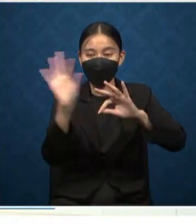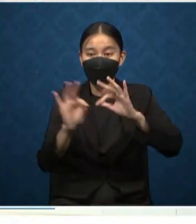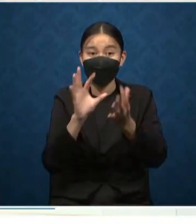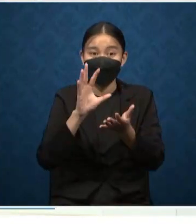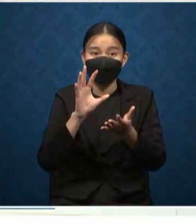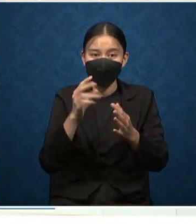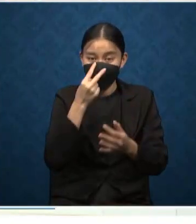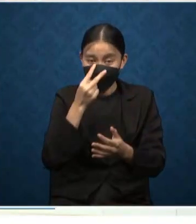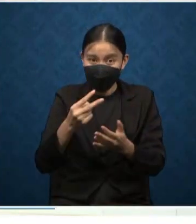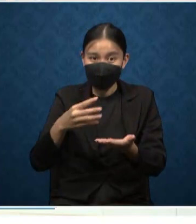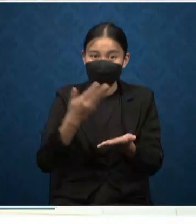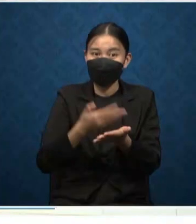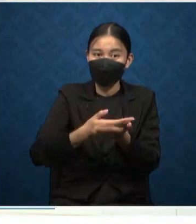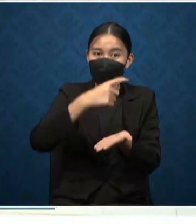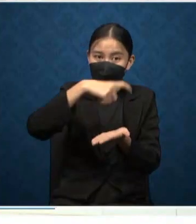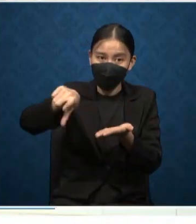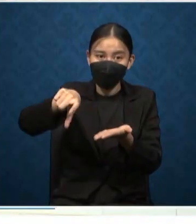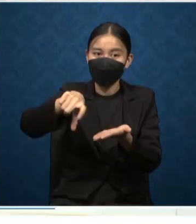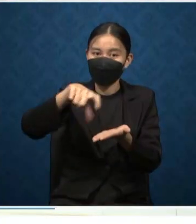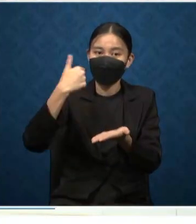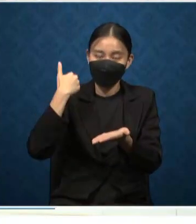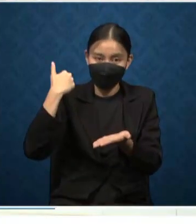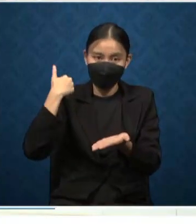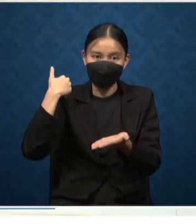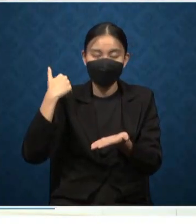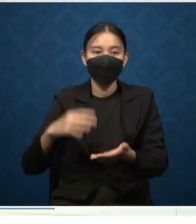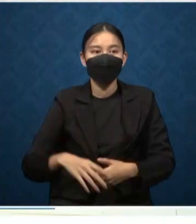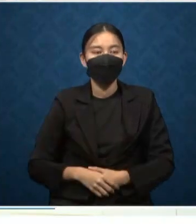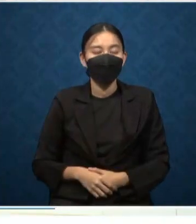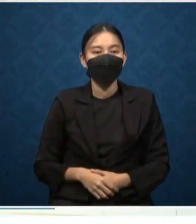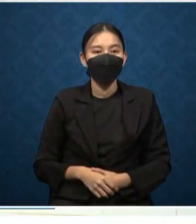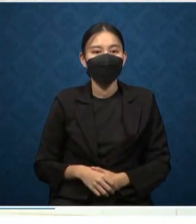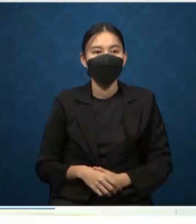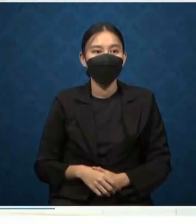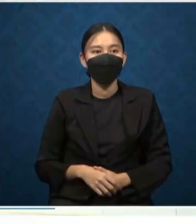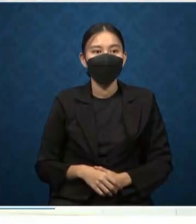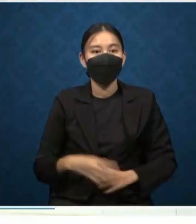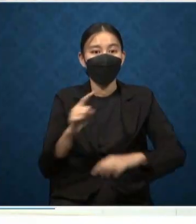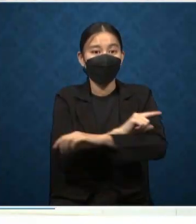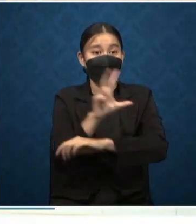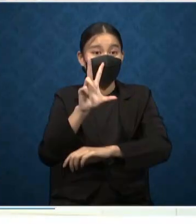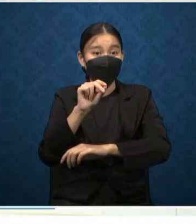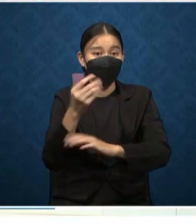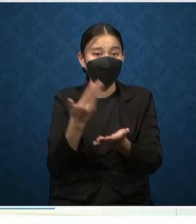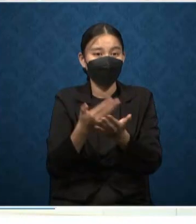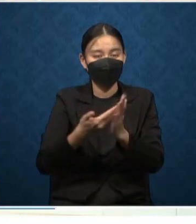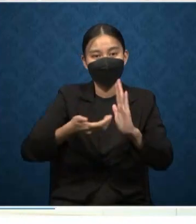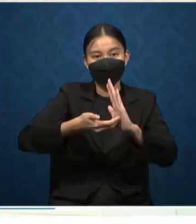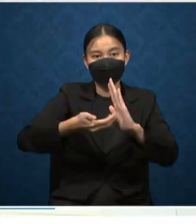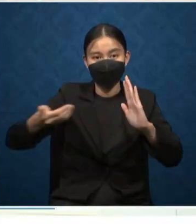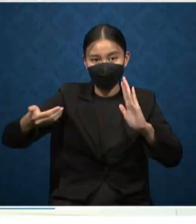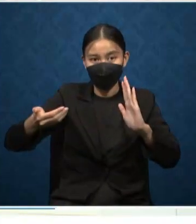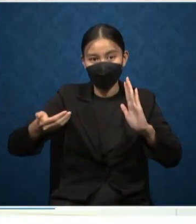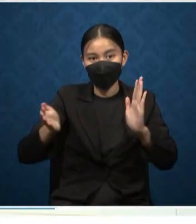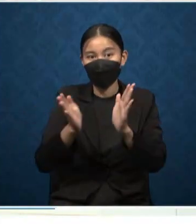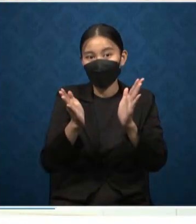ขเงินนะครับ ก็คอว่าในวัที่ 30 นะครบมีการถ่อนเงินนะครับ รว